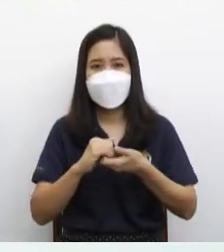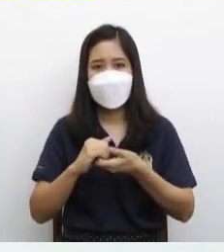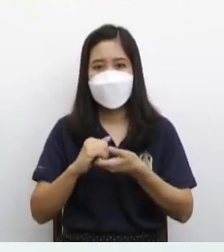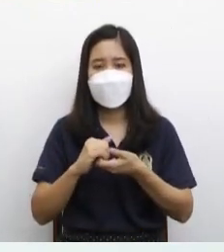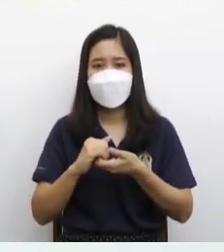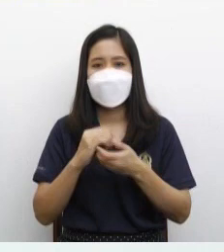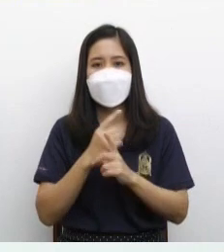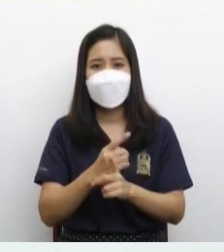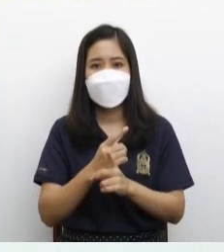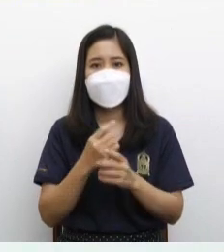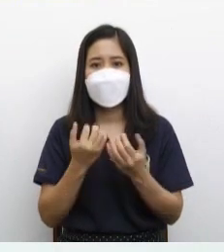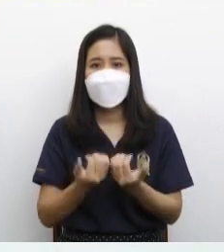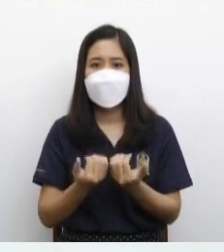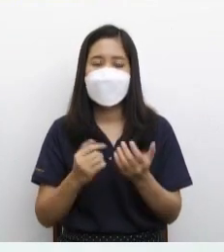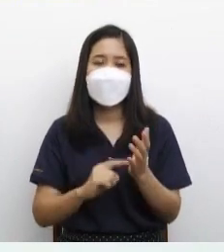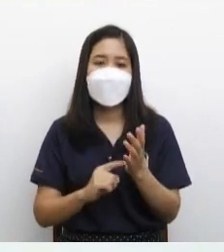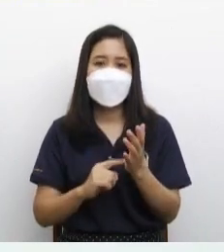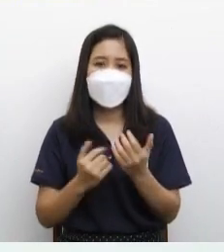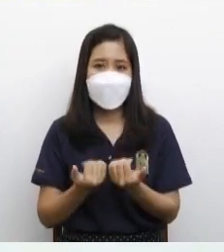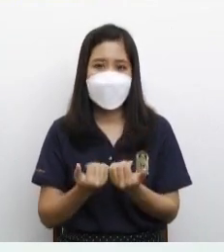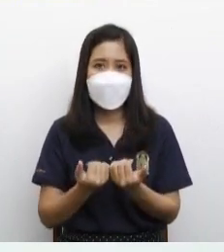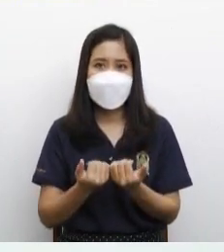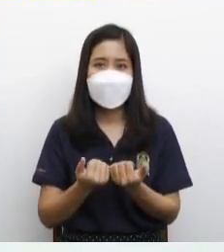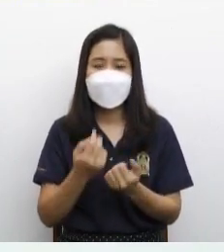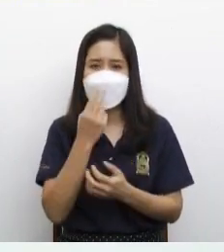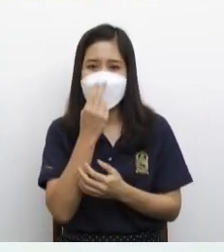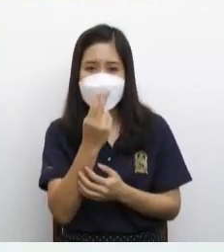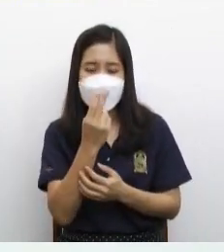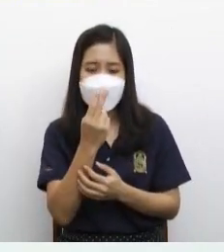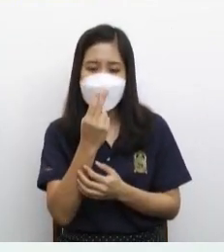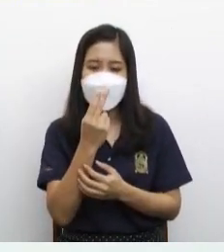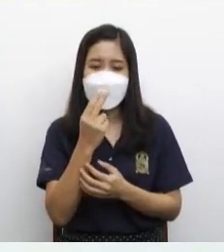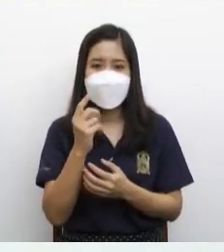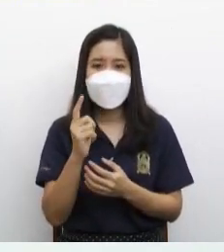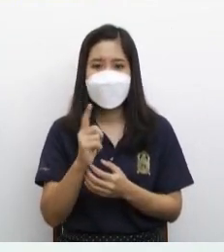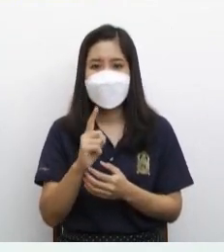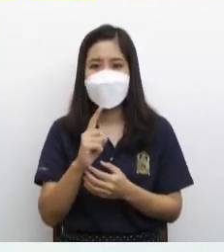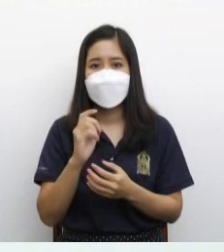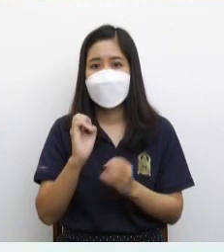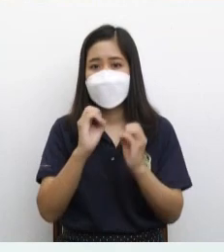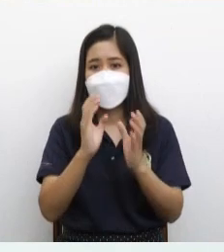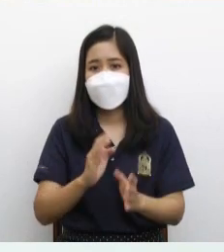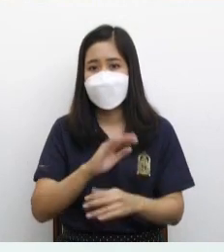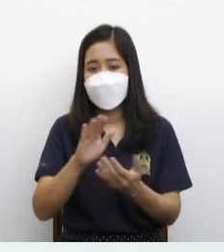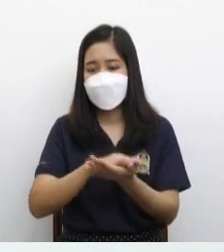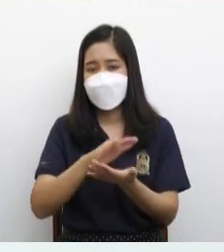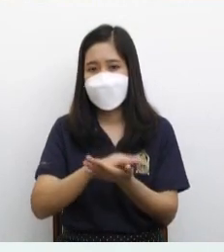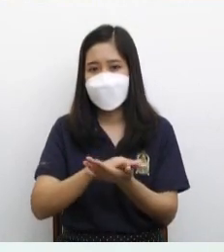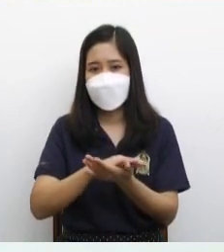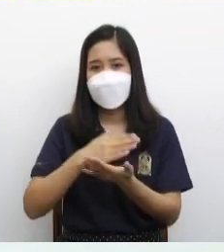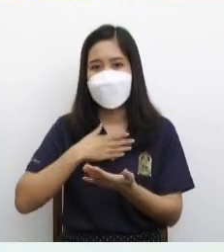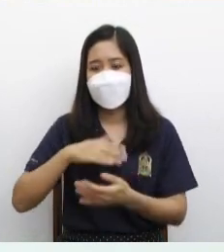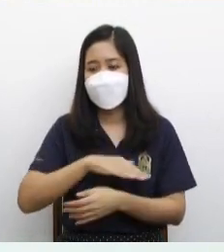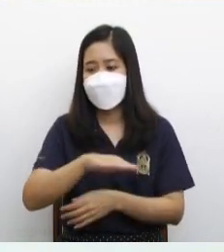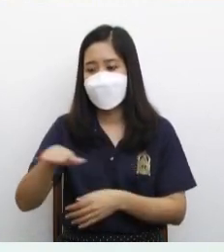ครับก็มีข่าวในช่วงนี้ซึ่งในมุมมองของการที่คุณครูเองนะครับได้เอา